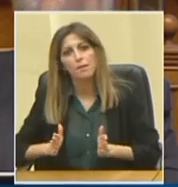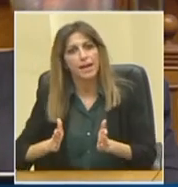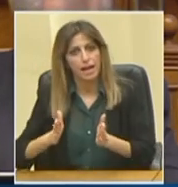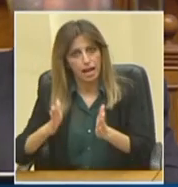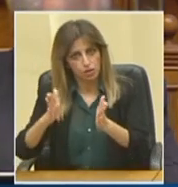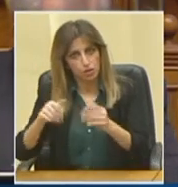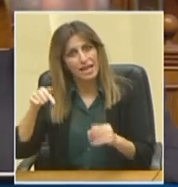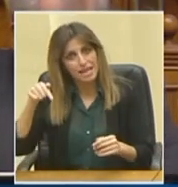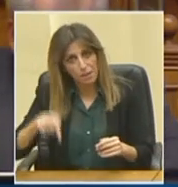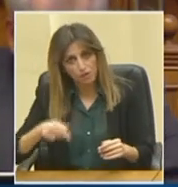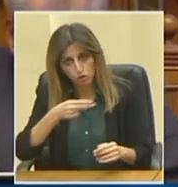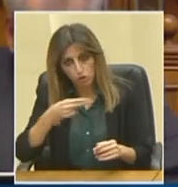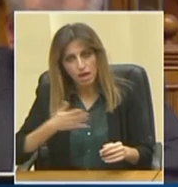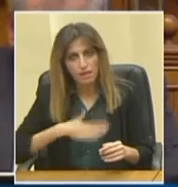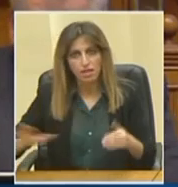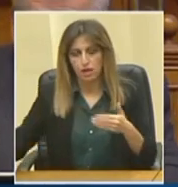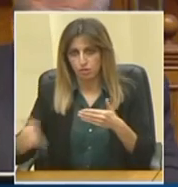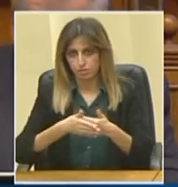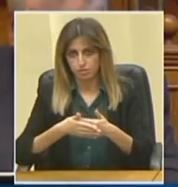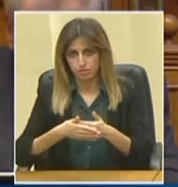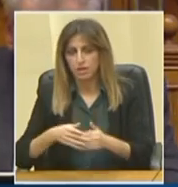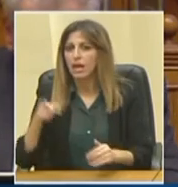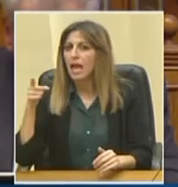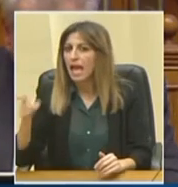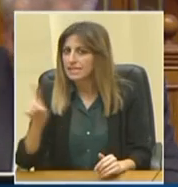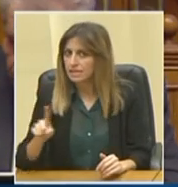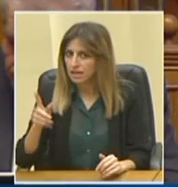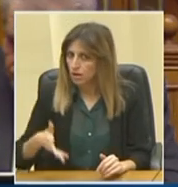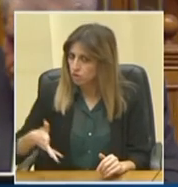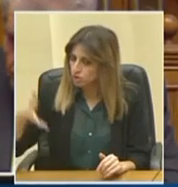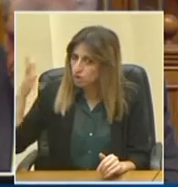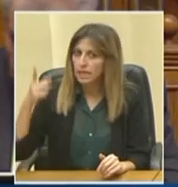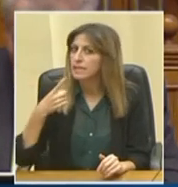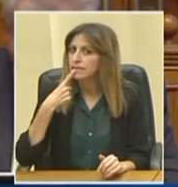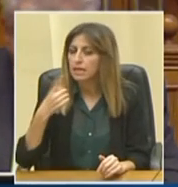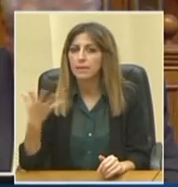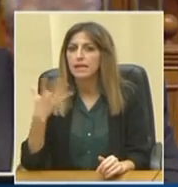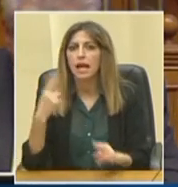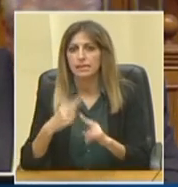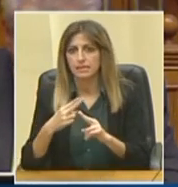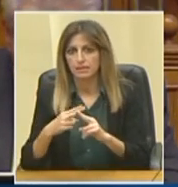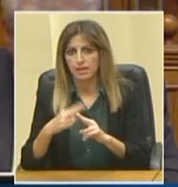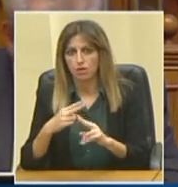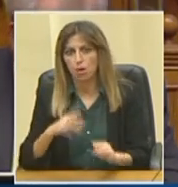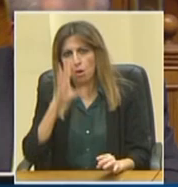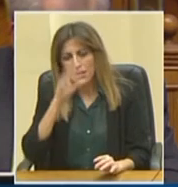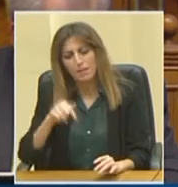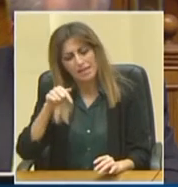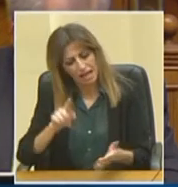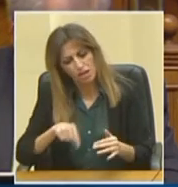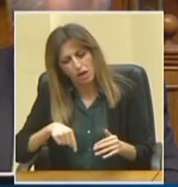Κάνατε μια κρίσιμη παρατήρηση και πραγματικά αυτό, και κλείνω γιατί δεν πρέπει να πέσει κάτω αυτό.